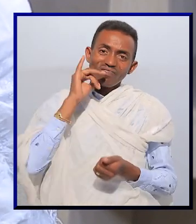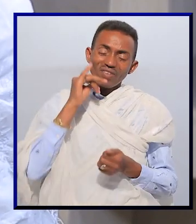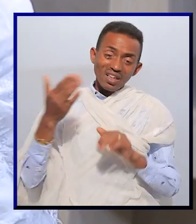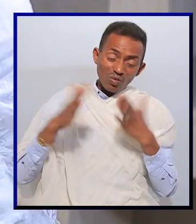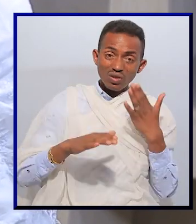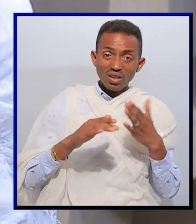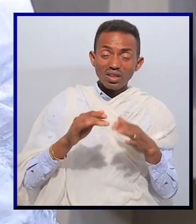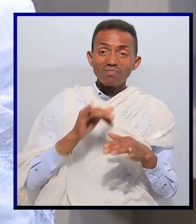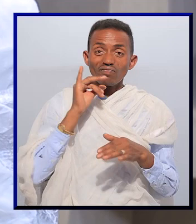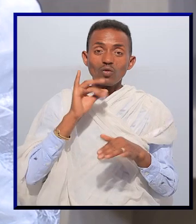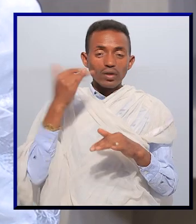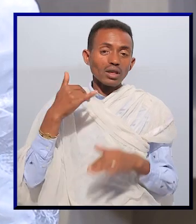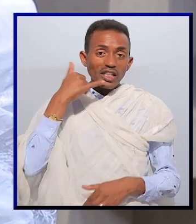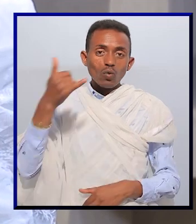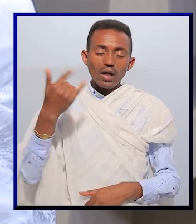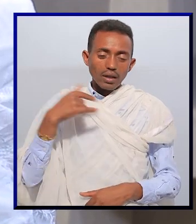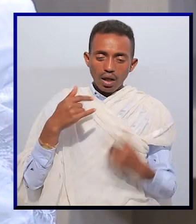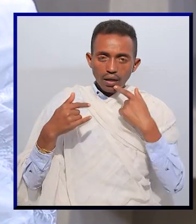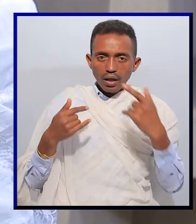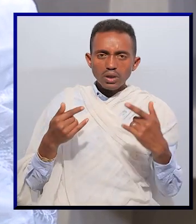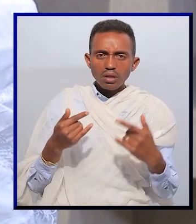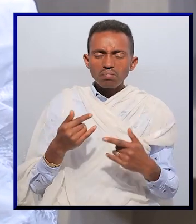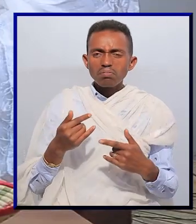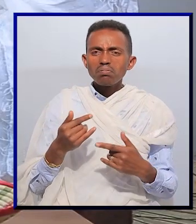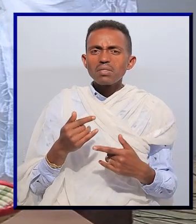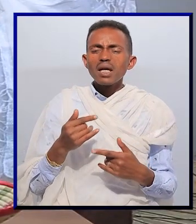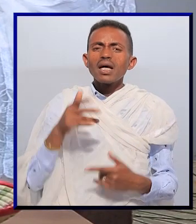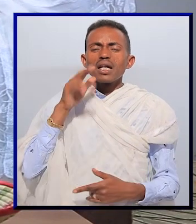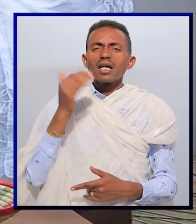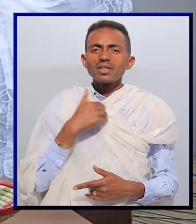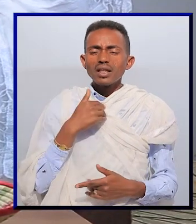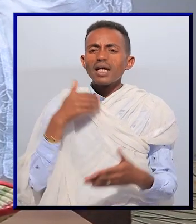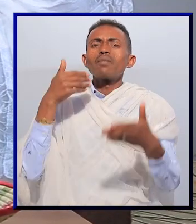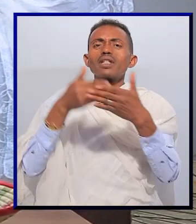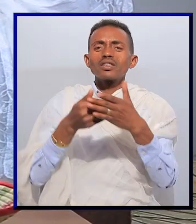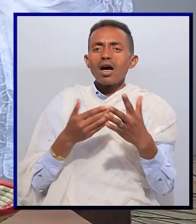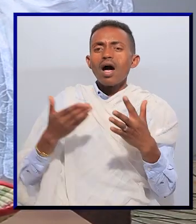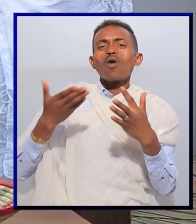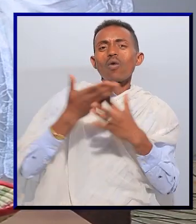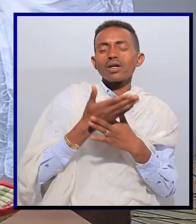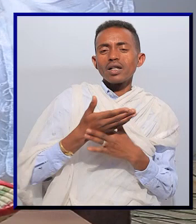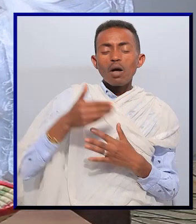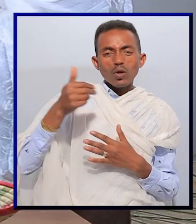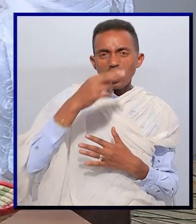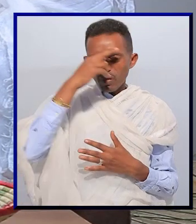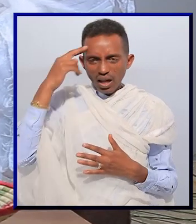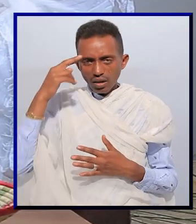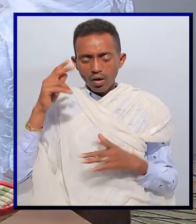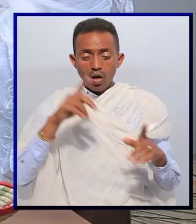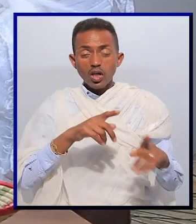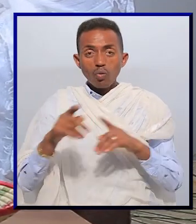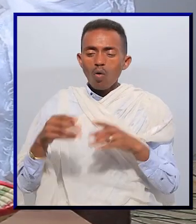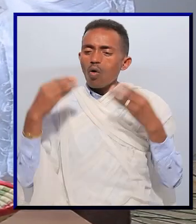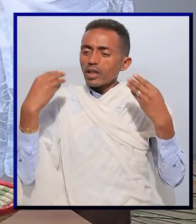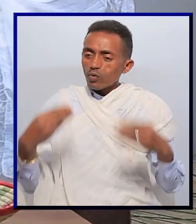የነገረችን። እንደው ለእህታችን ከመድረስ አንጻር በሷ ምክንያትም ደግሞ ጠፍተዋል ብላ